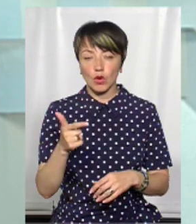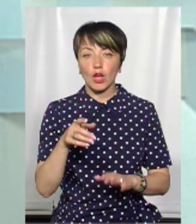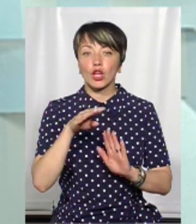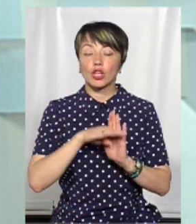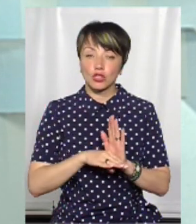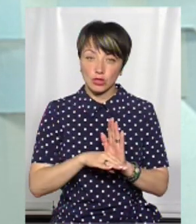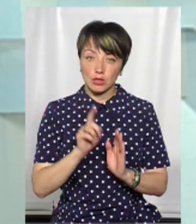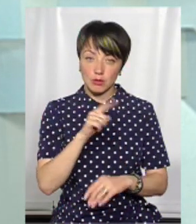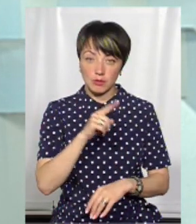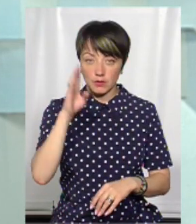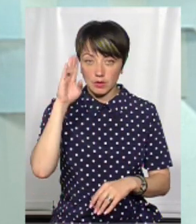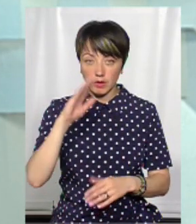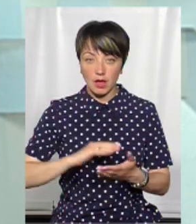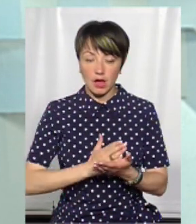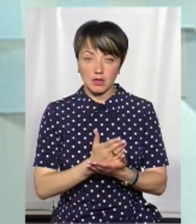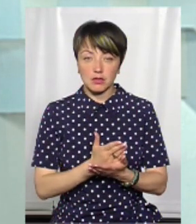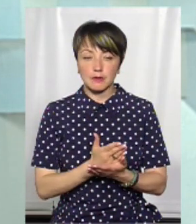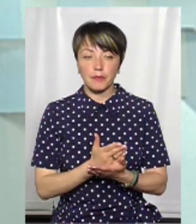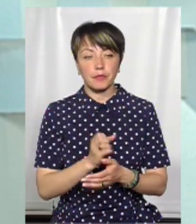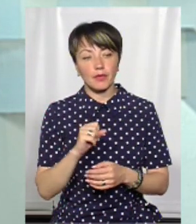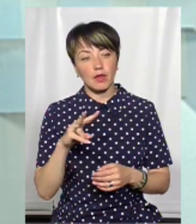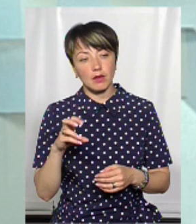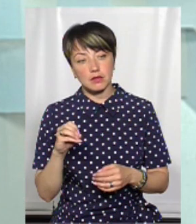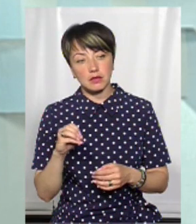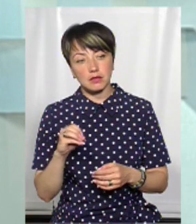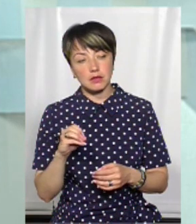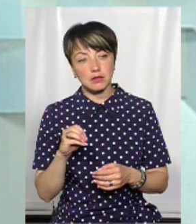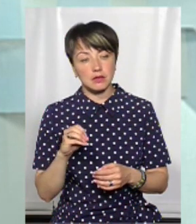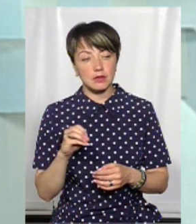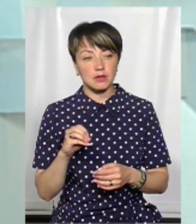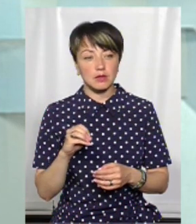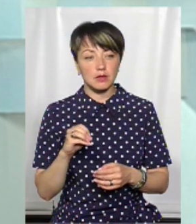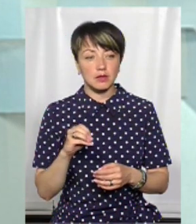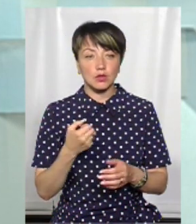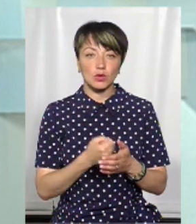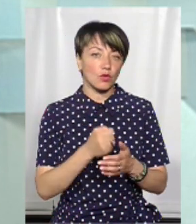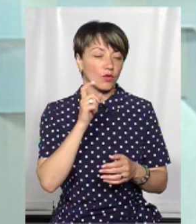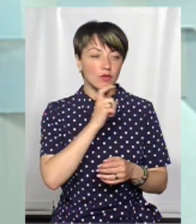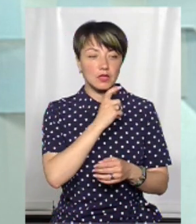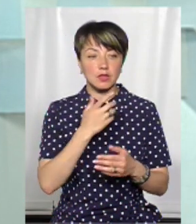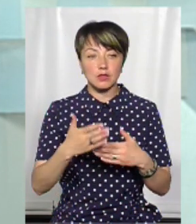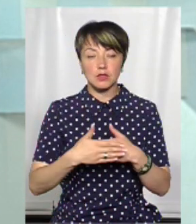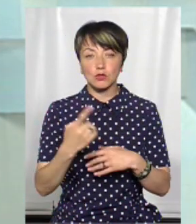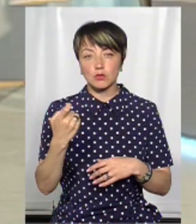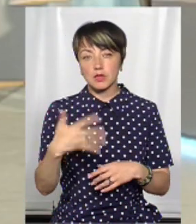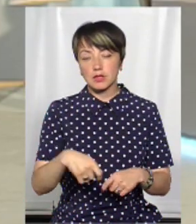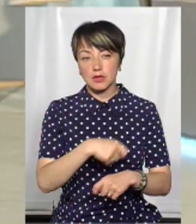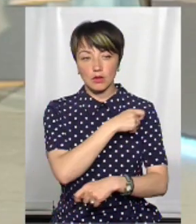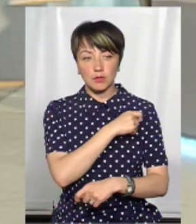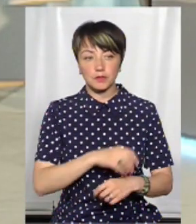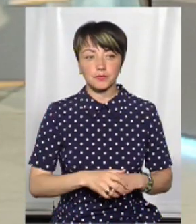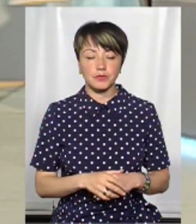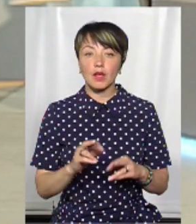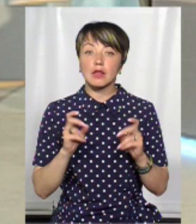значно гірша, і якість води там, але там до Вінниці ще кілометрів 150. Так що.